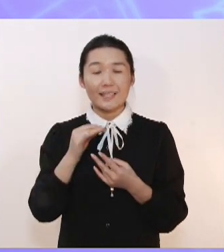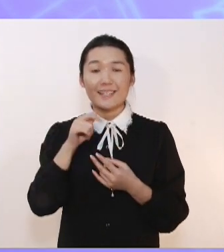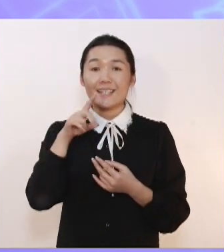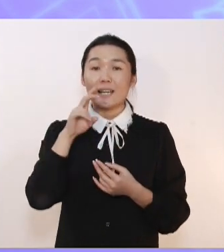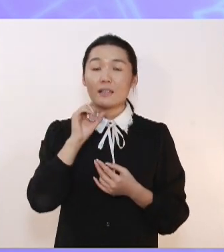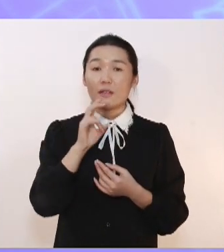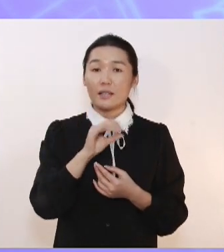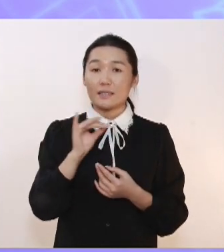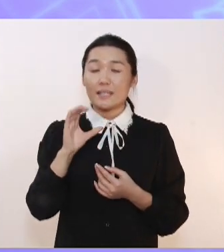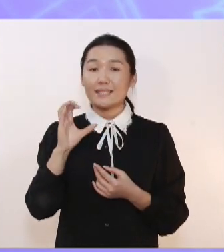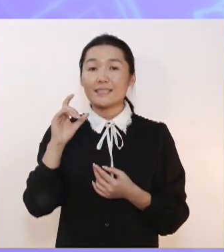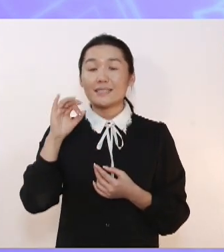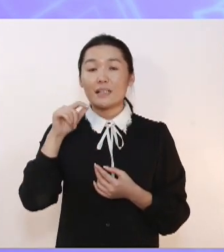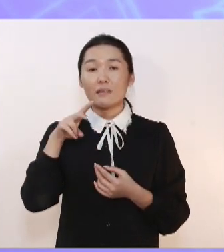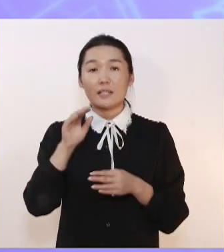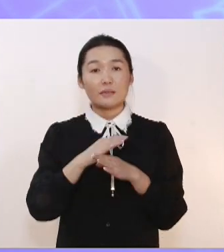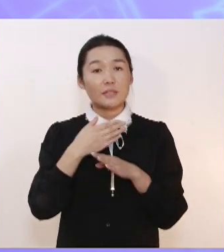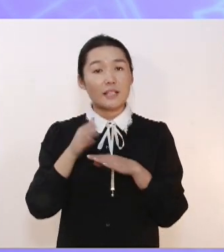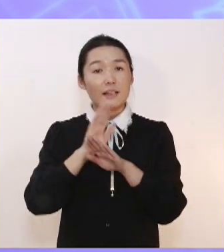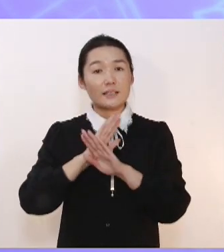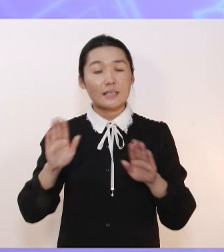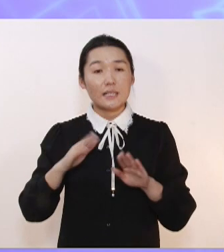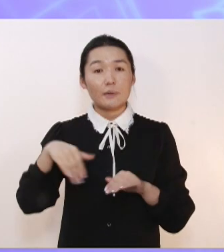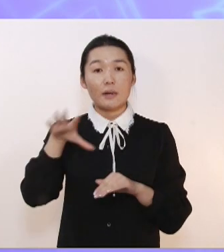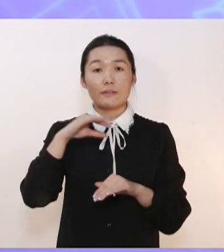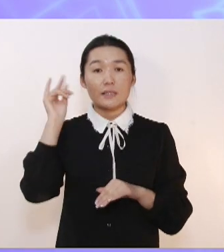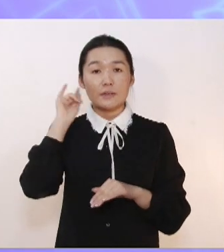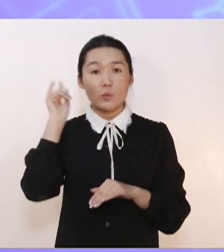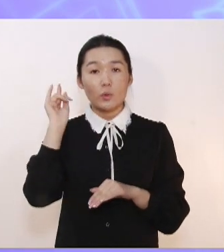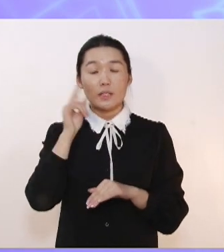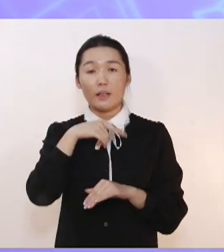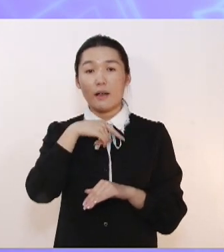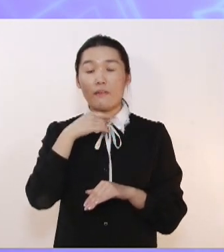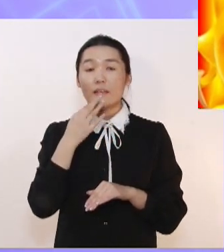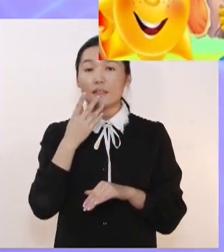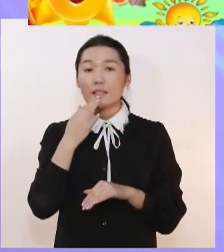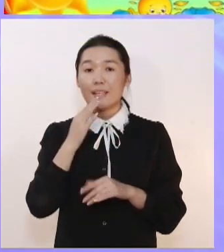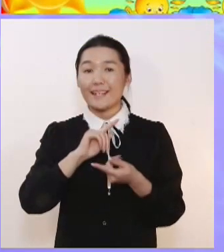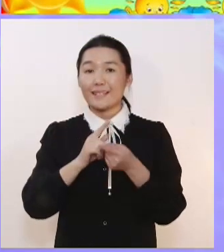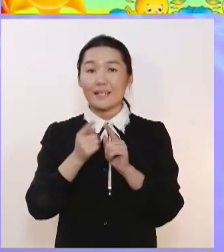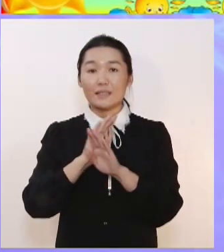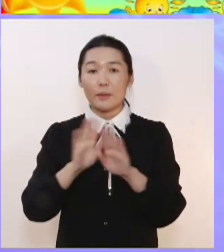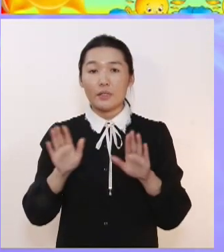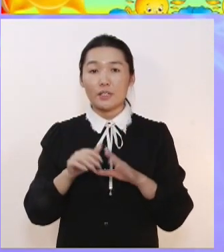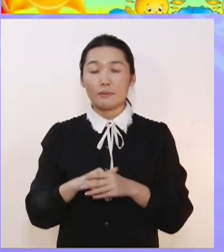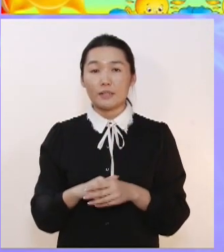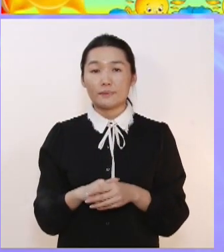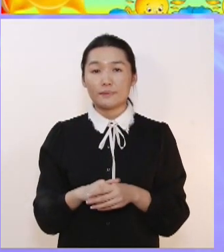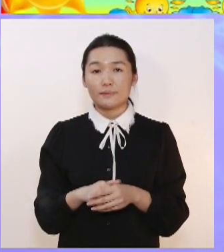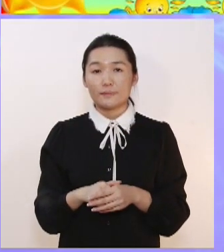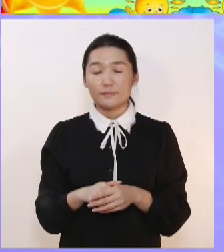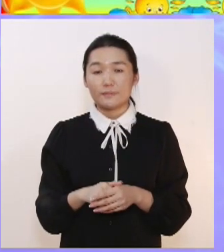с согласными неразделимы, все звуки в языке незаменимы.